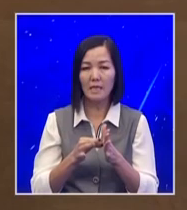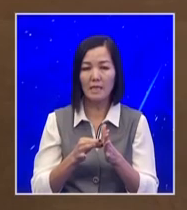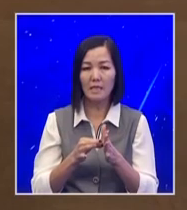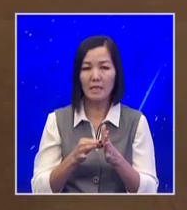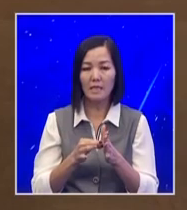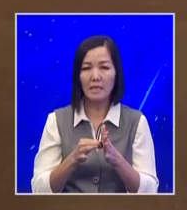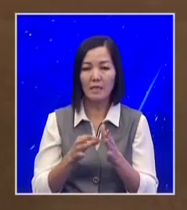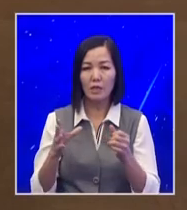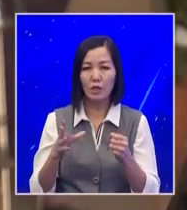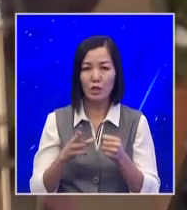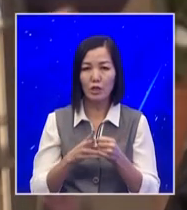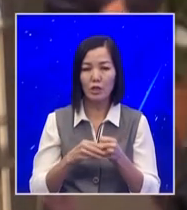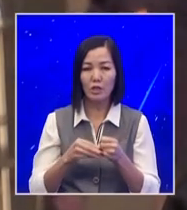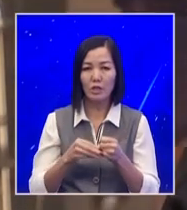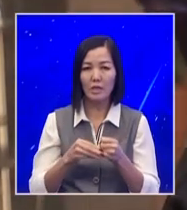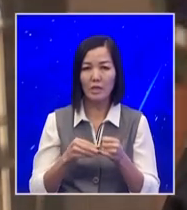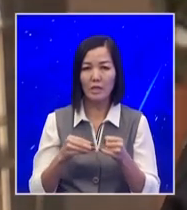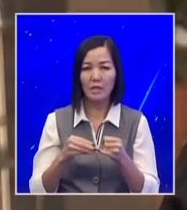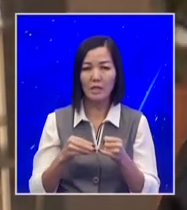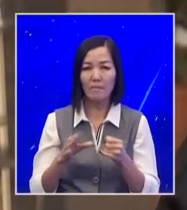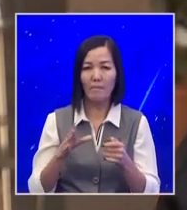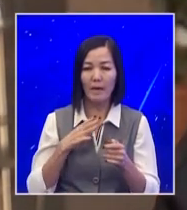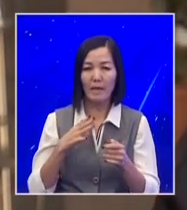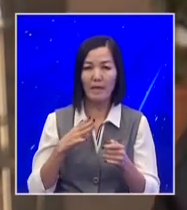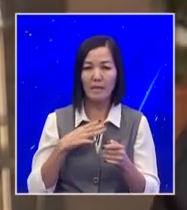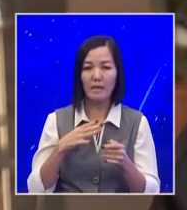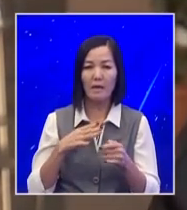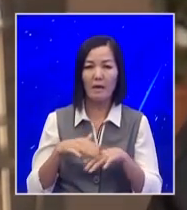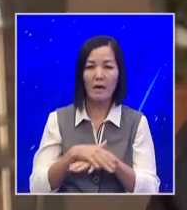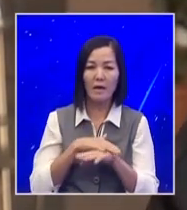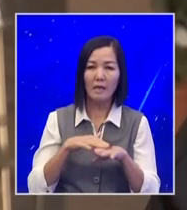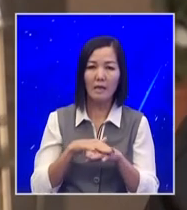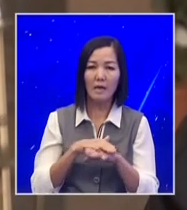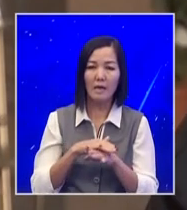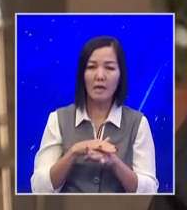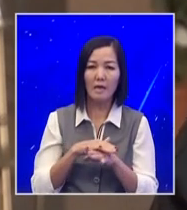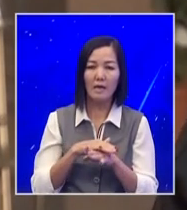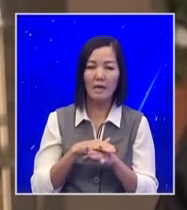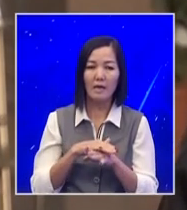біздің жер қойнауының байлығын халыққа,